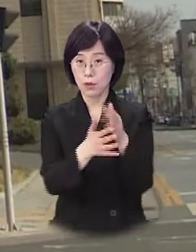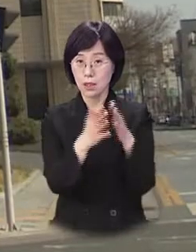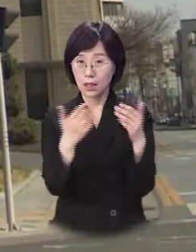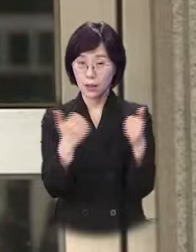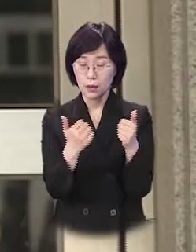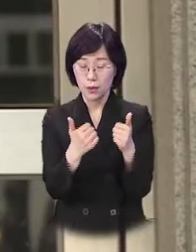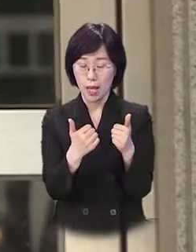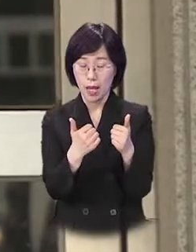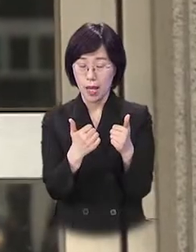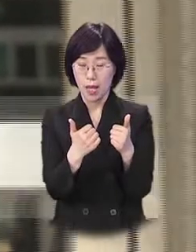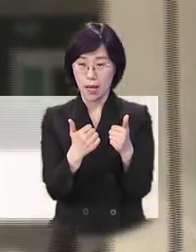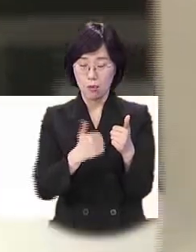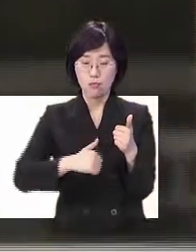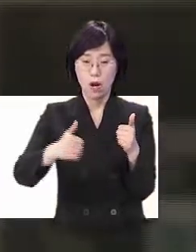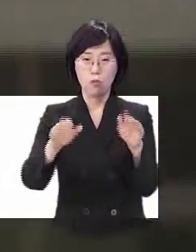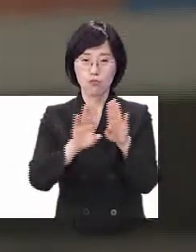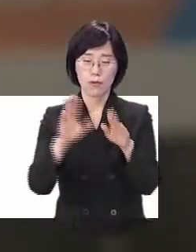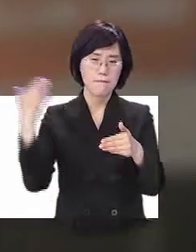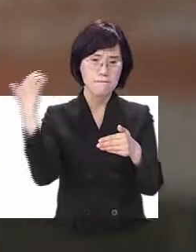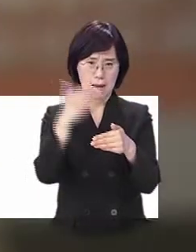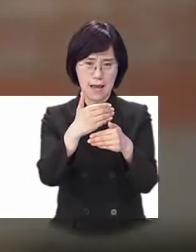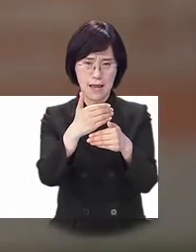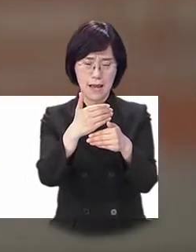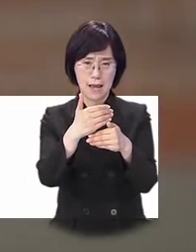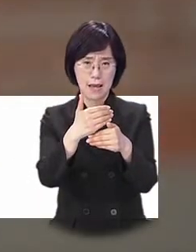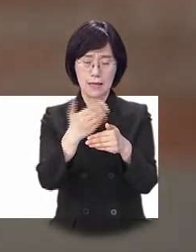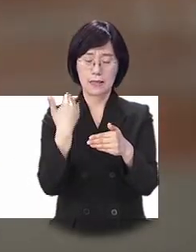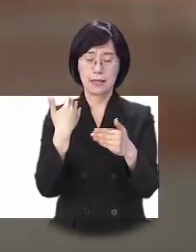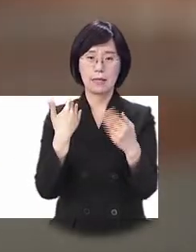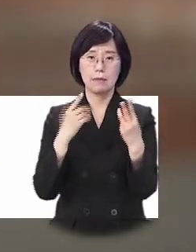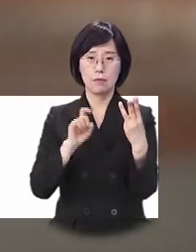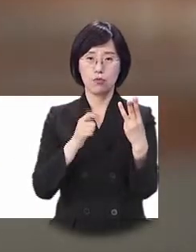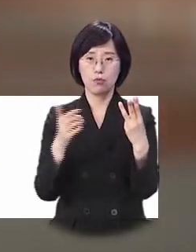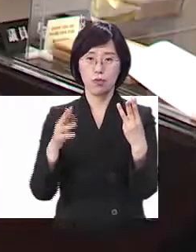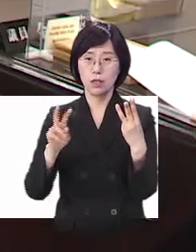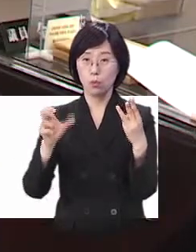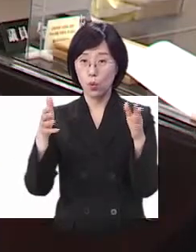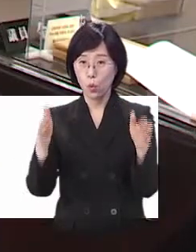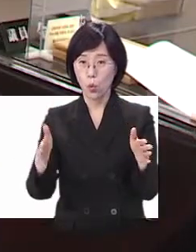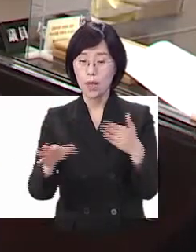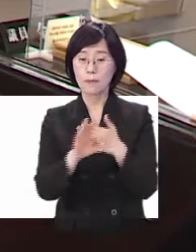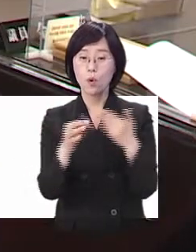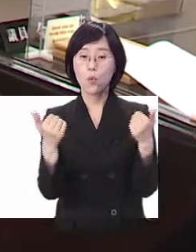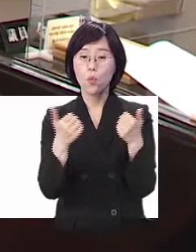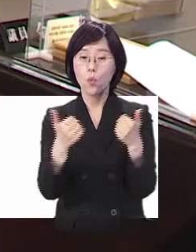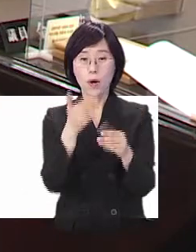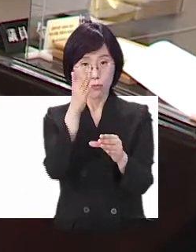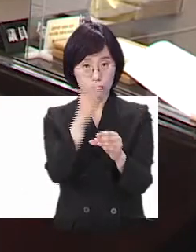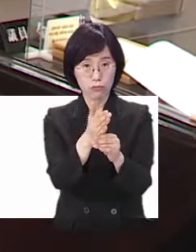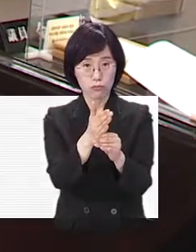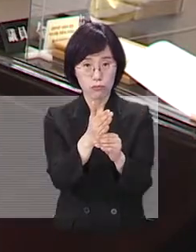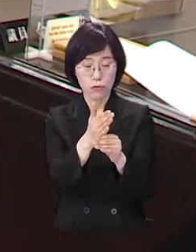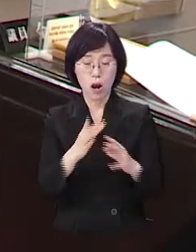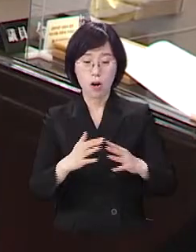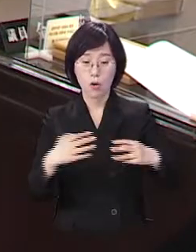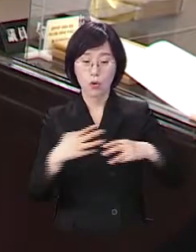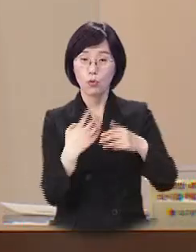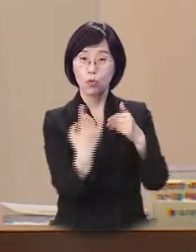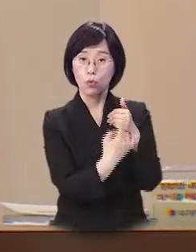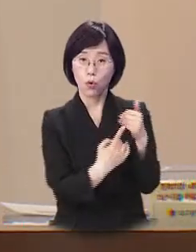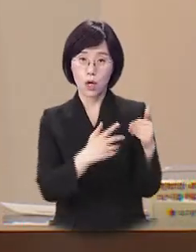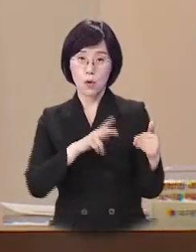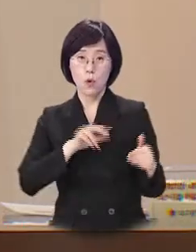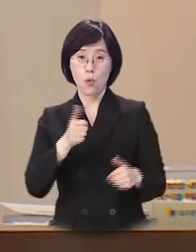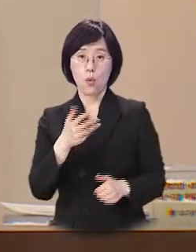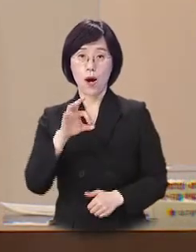대구시의회 청사 출입문이 굳게 닫혀 있습니다. 지난 16일부터 25일까지 임시회가 열리는 가운데 건설교통위원회